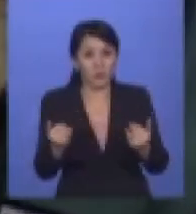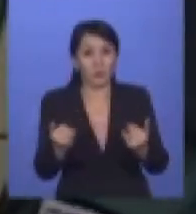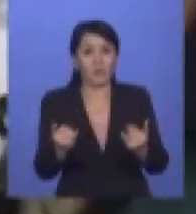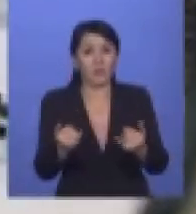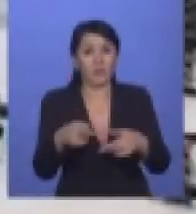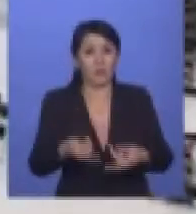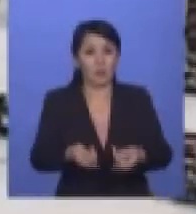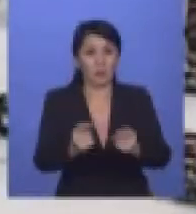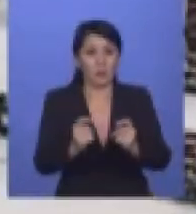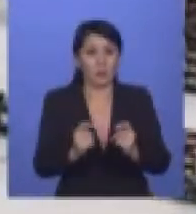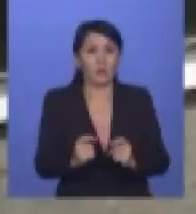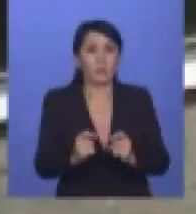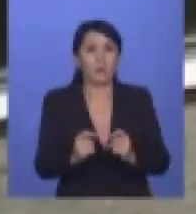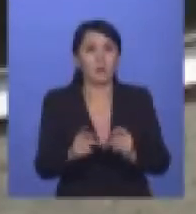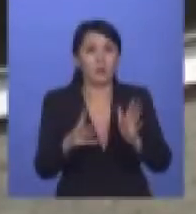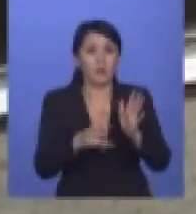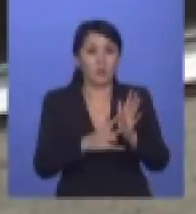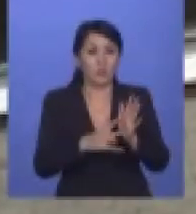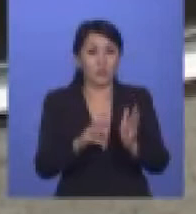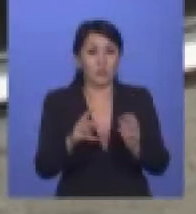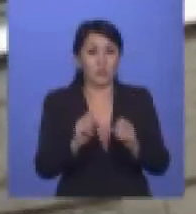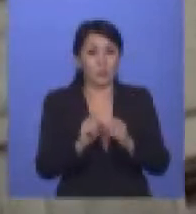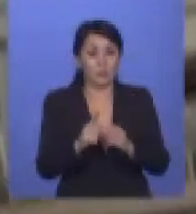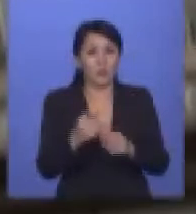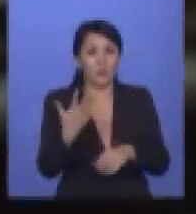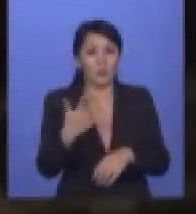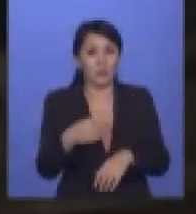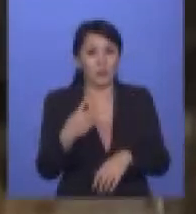көрсетуге тікелей немесе департаментке